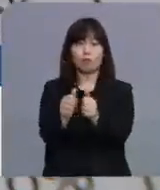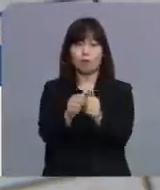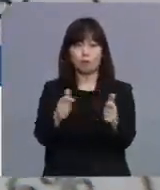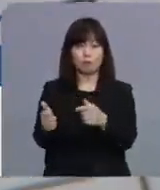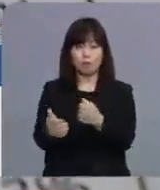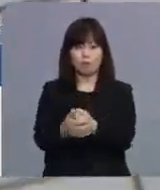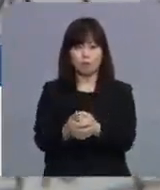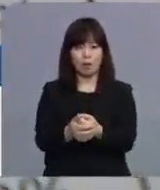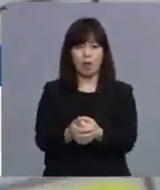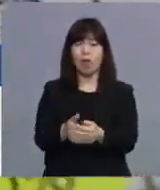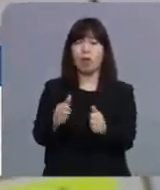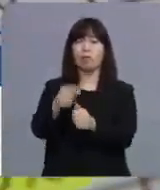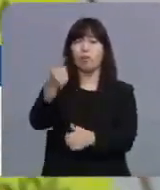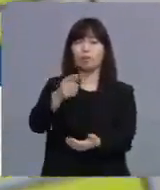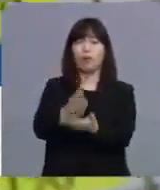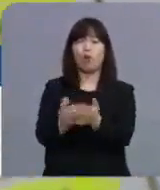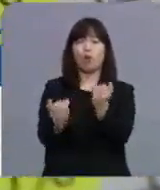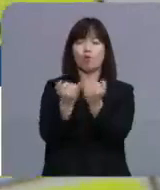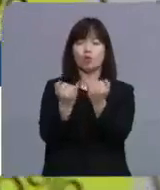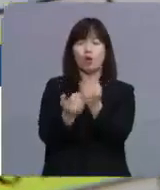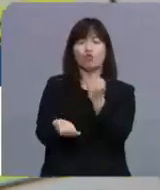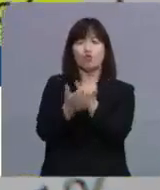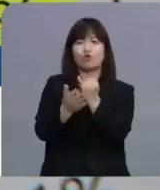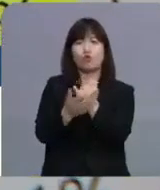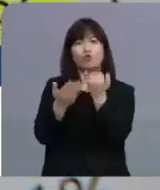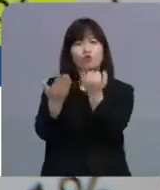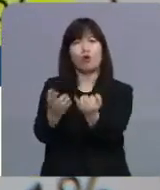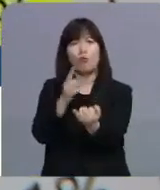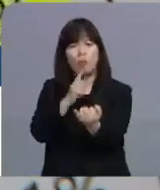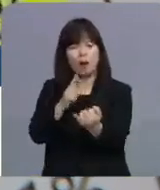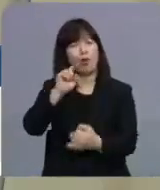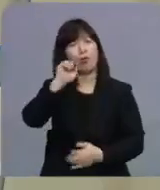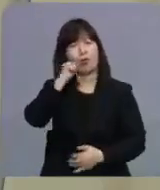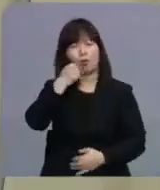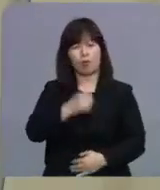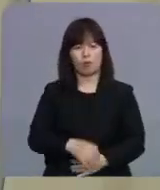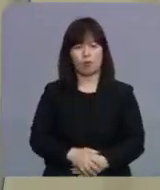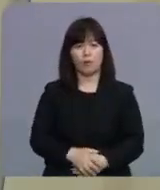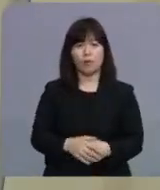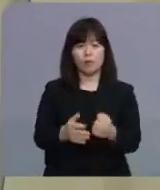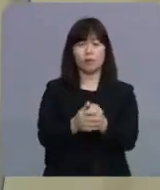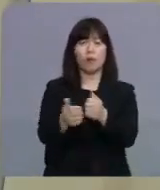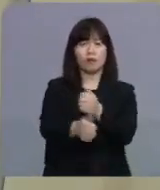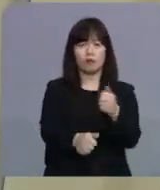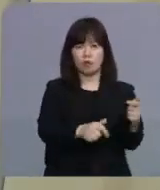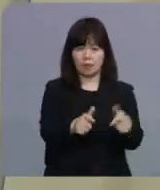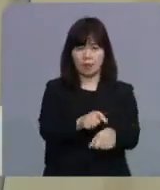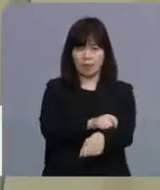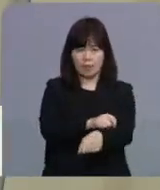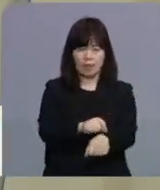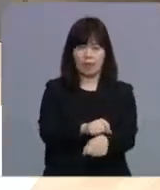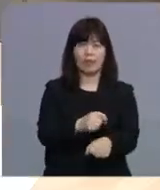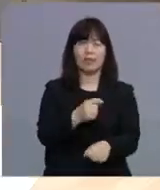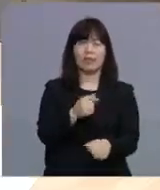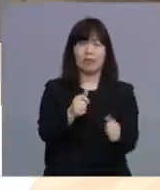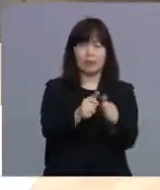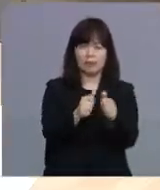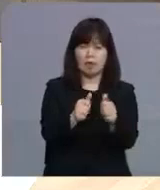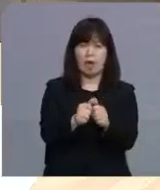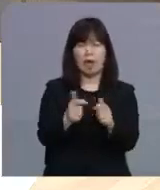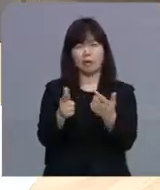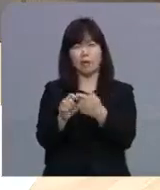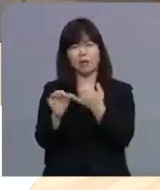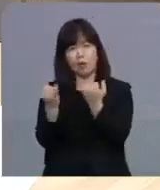을 비울 벌 오경 풀을 먹고 몸으로 뭐 팬클럽 합니다 해당 위원회 들은 특정 성별 인력이 부족하다거나